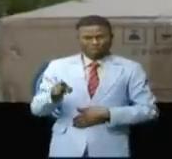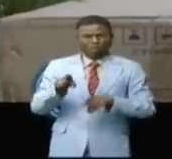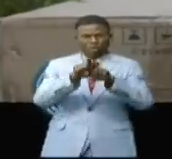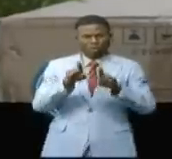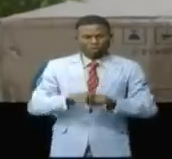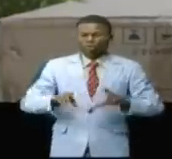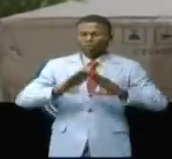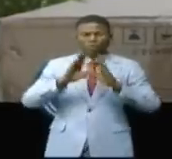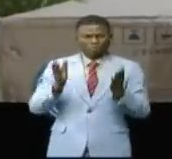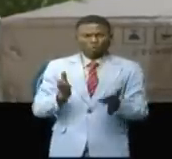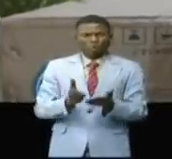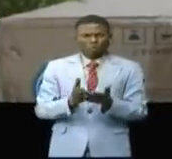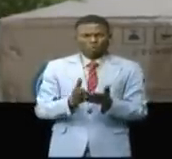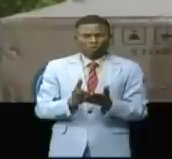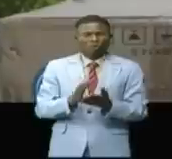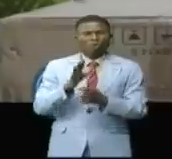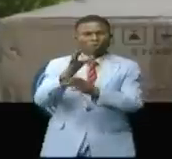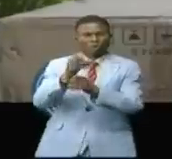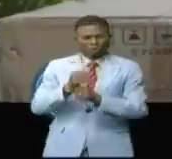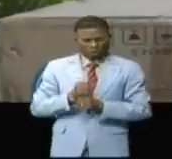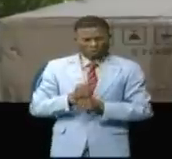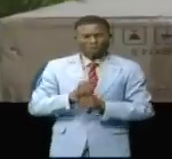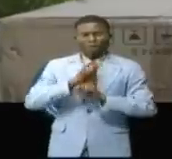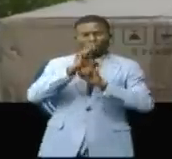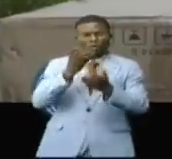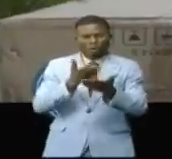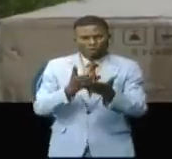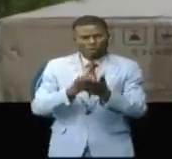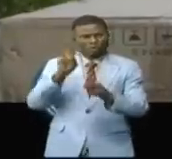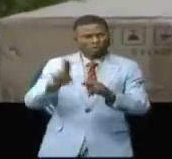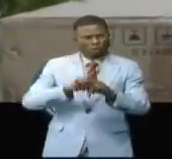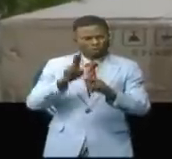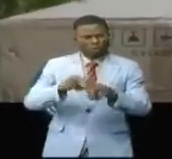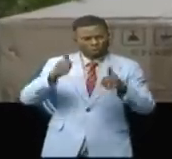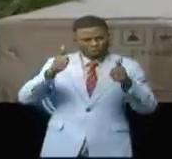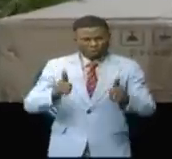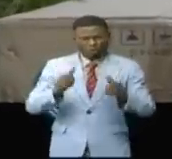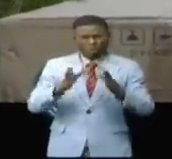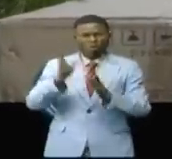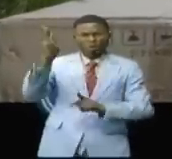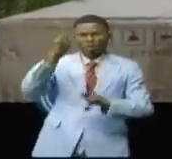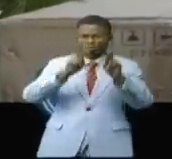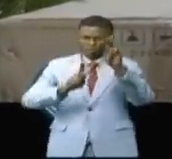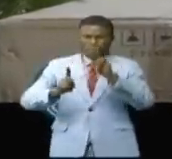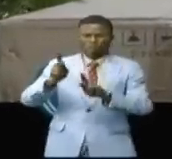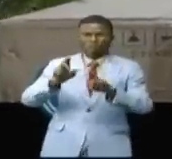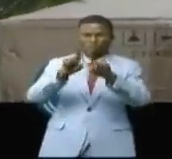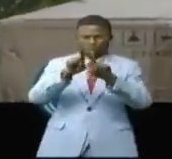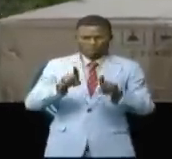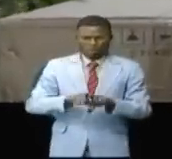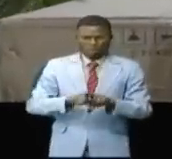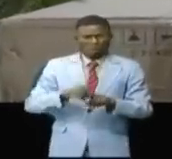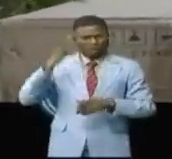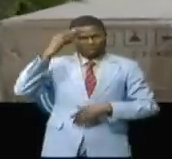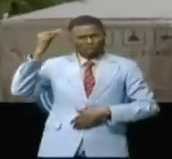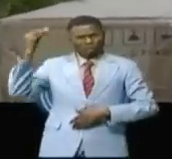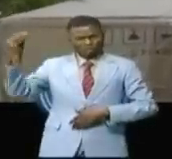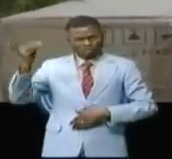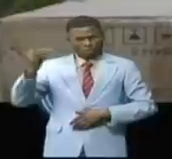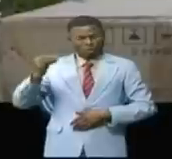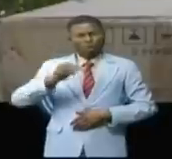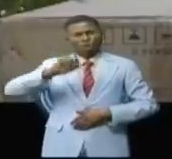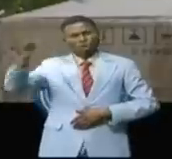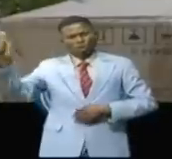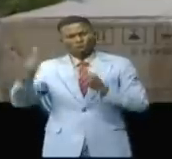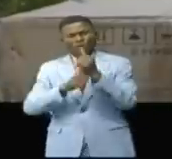tout dans récit est utilisé à bon escient avec la population et aussi espérer attirer d'autres